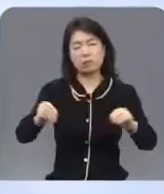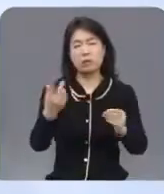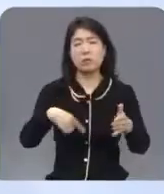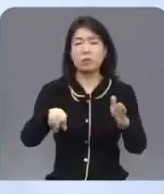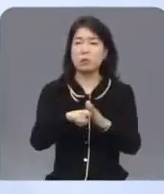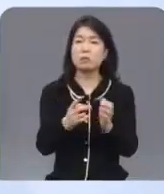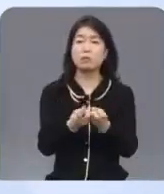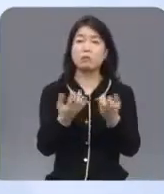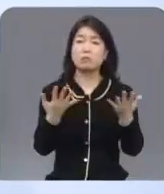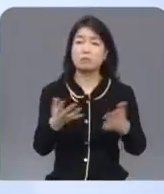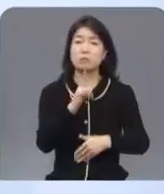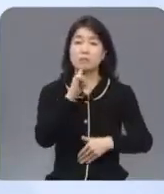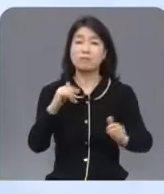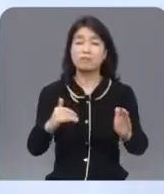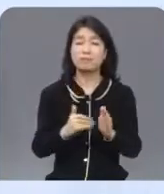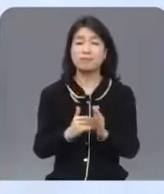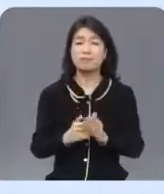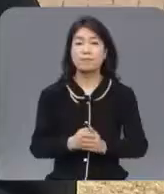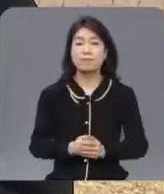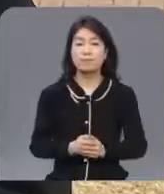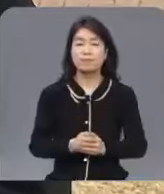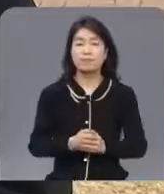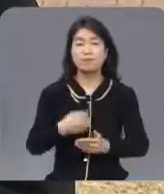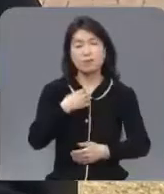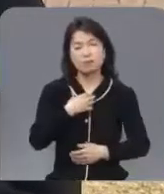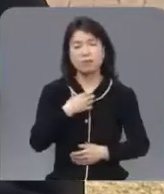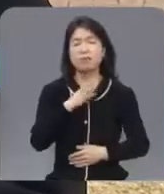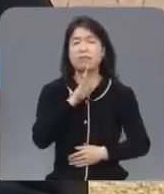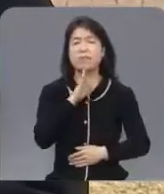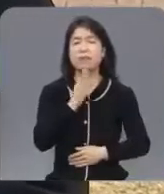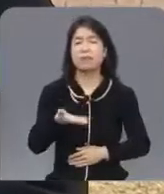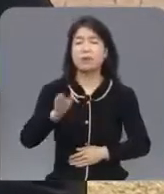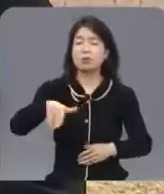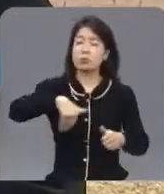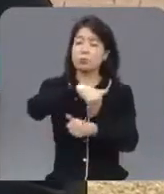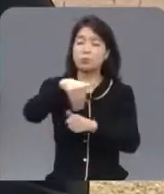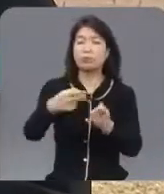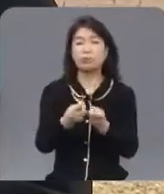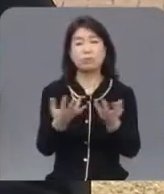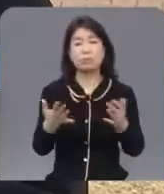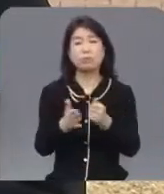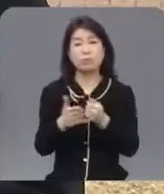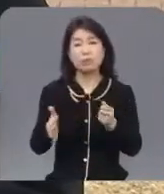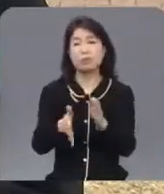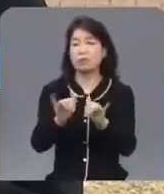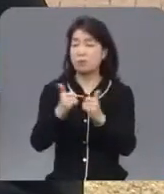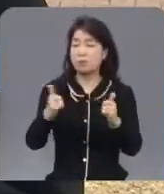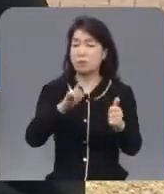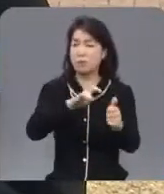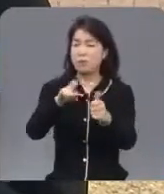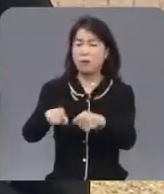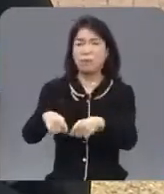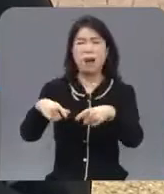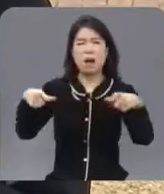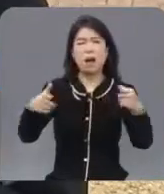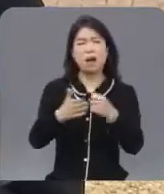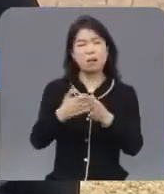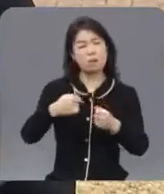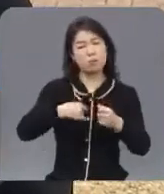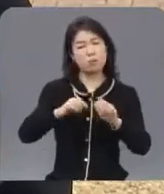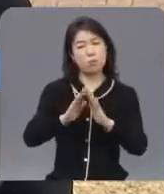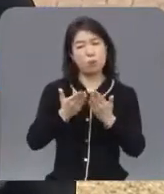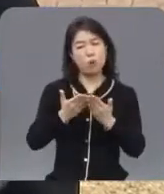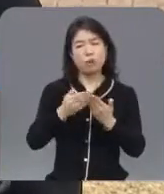어쩔 수 없다고 말합니다 불안하긴 한데 조금 시국 이러니까 사람들도 퍼티 너무 많이 되고 본인이